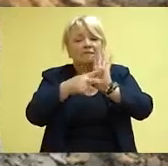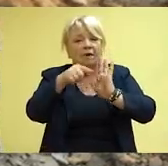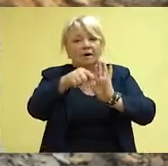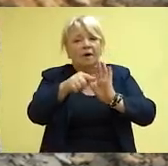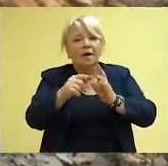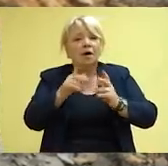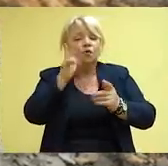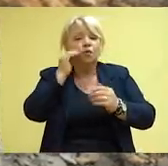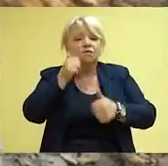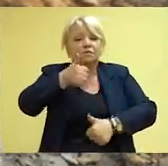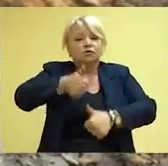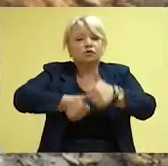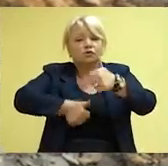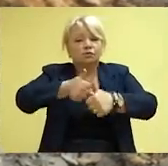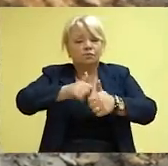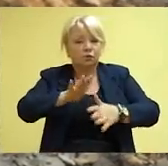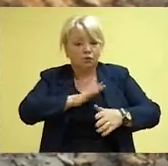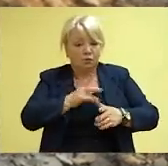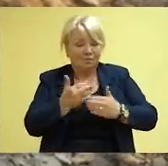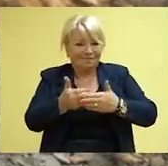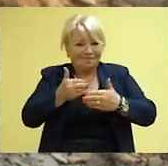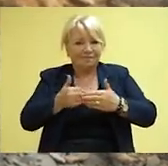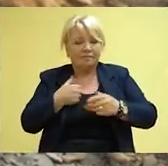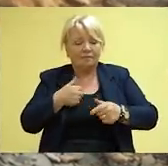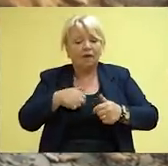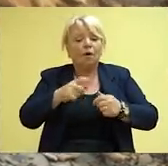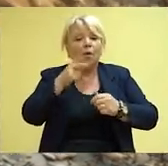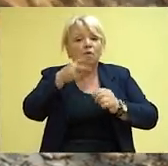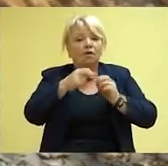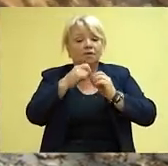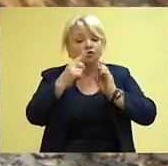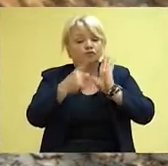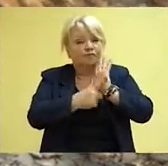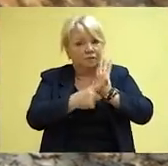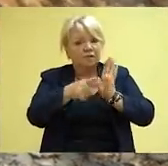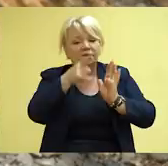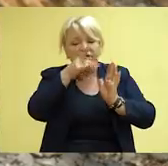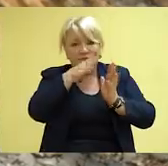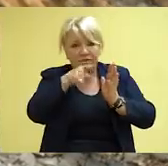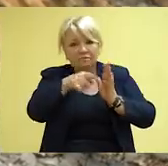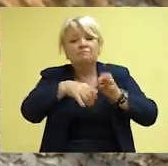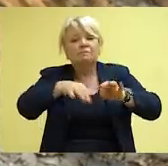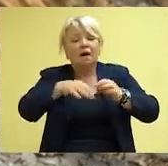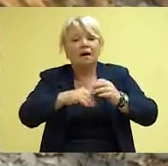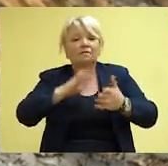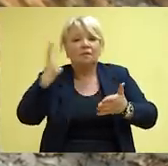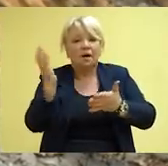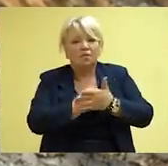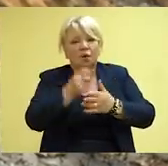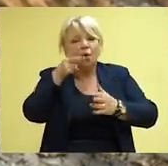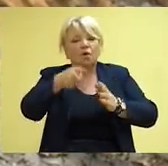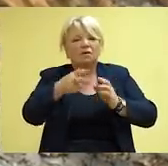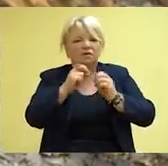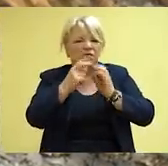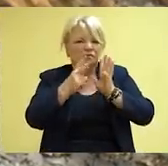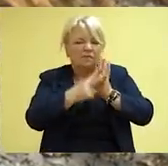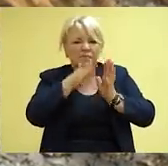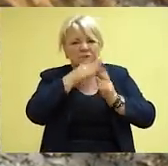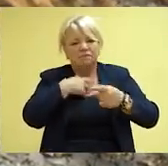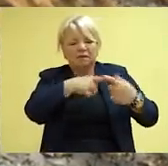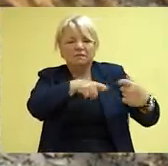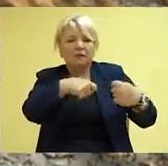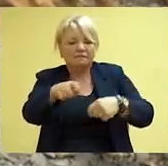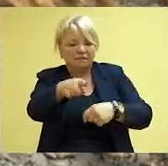ფესტივალის წინადღეებში ჩავდეთ ის ძრავი. ფესტივალი გამოიმარჯვა 2017-ში ამანქანამ, 2018-ში მომიწია გაყიდვა